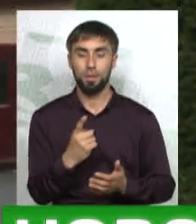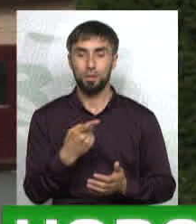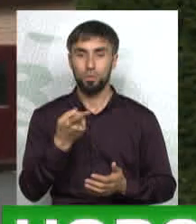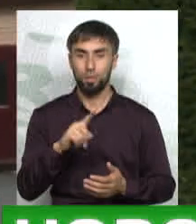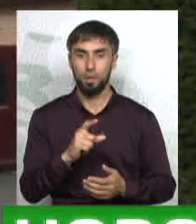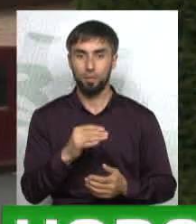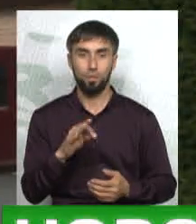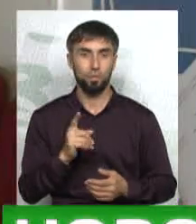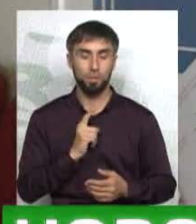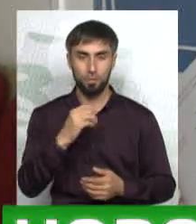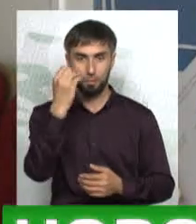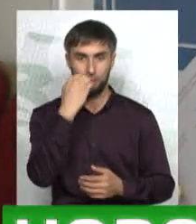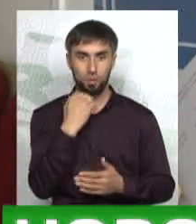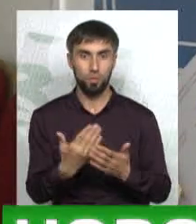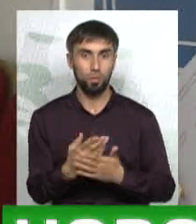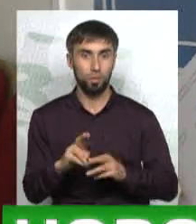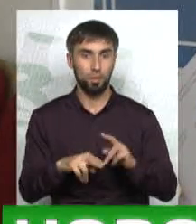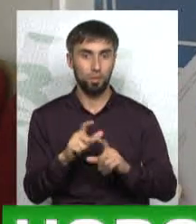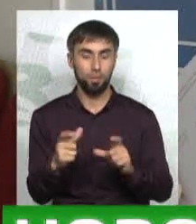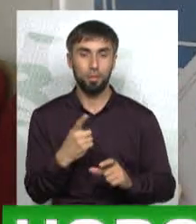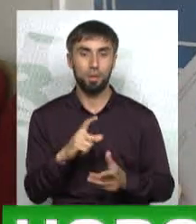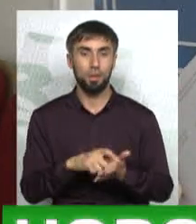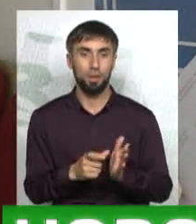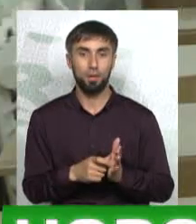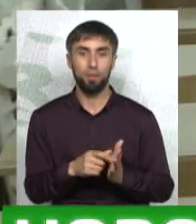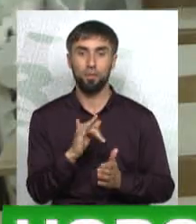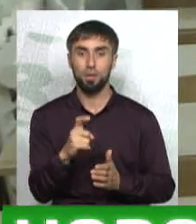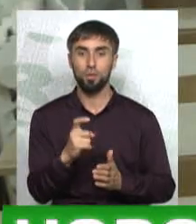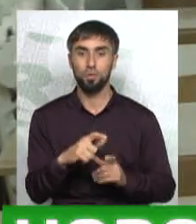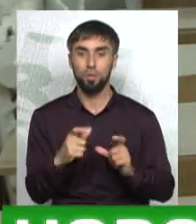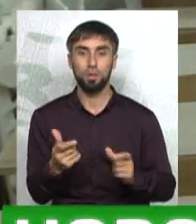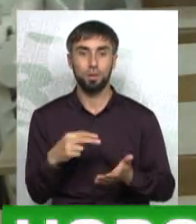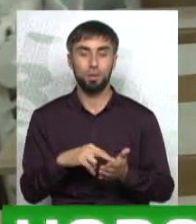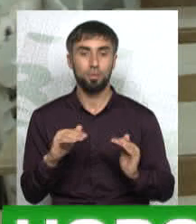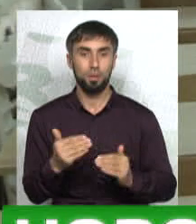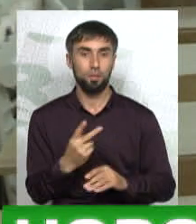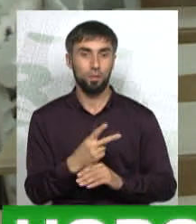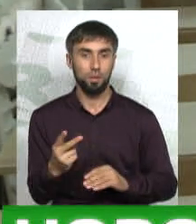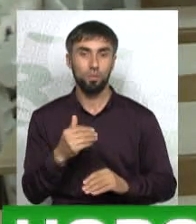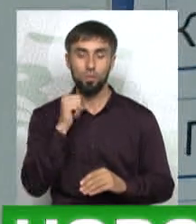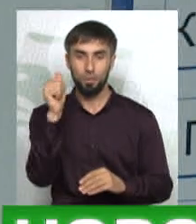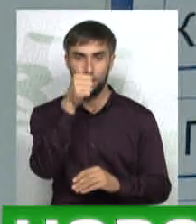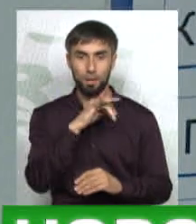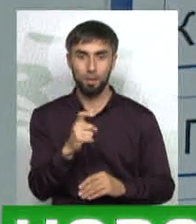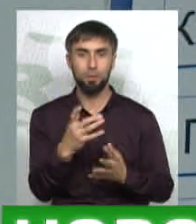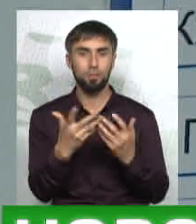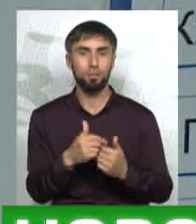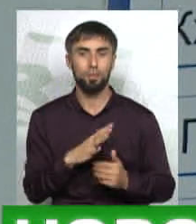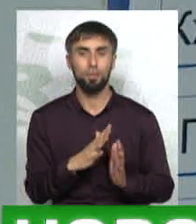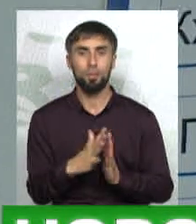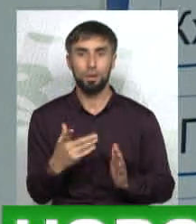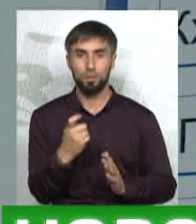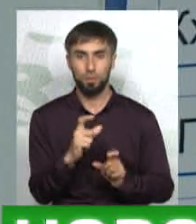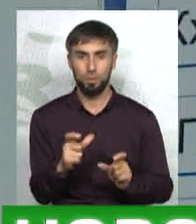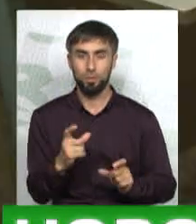Экажевской надеются, что благодаря вводу нового объекта первоклассников в их школе станет меньше в 2 раза. В прошлые годы их насчитывалось более